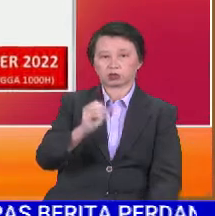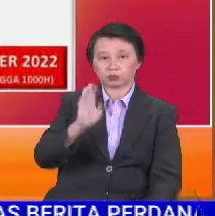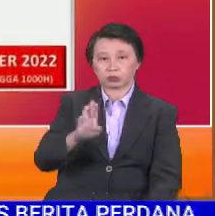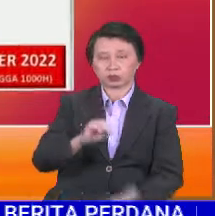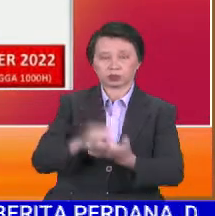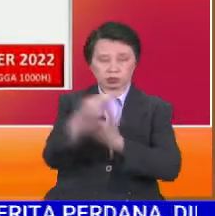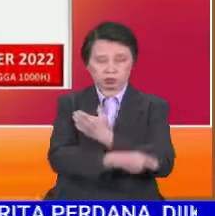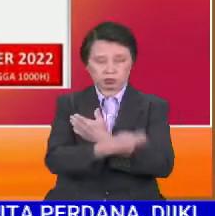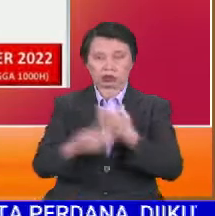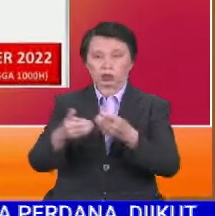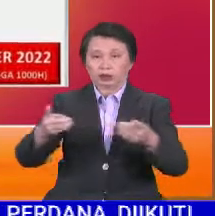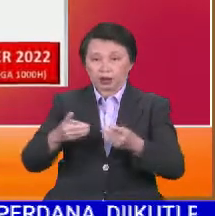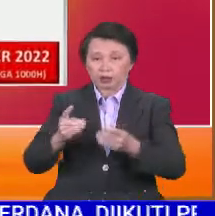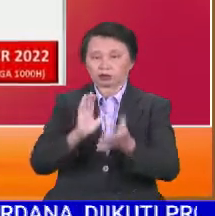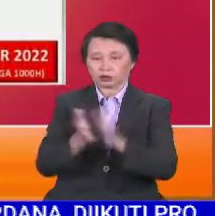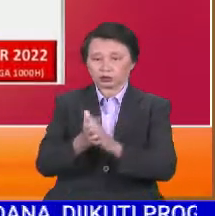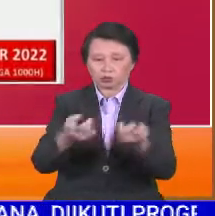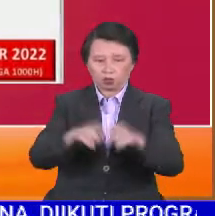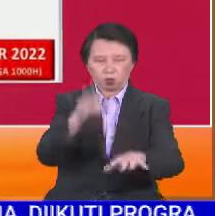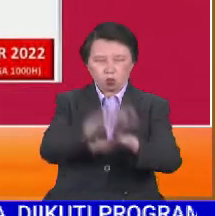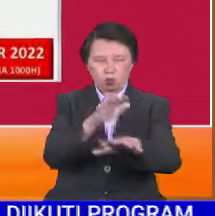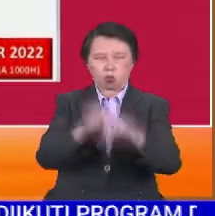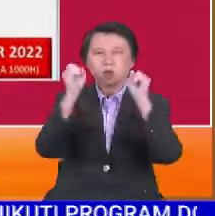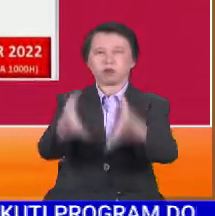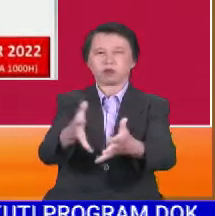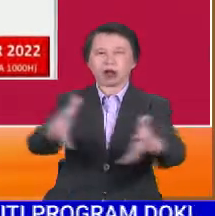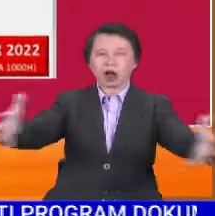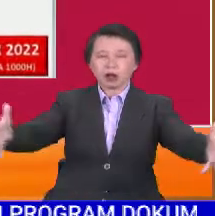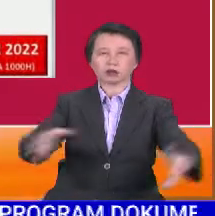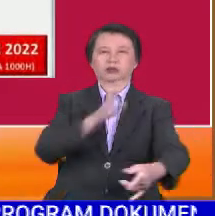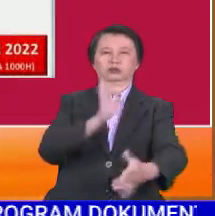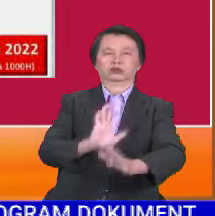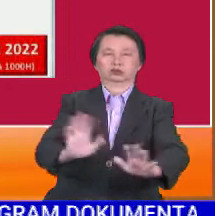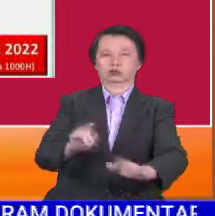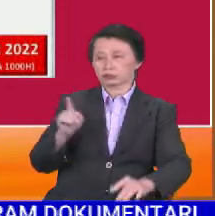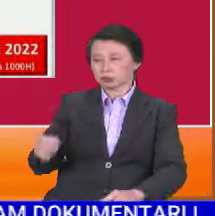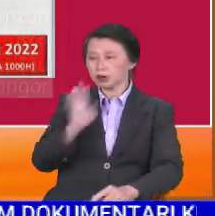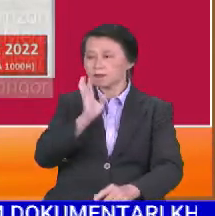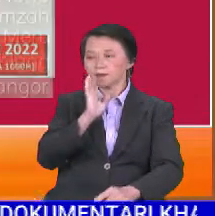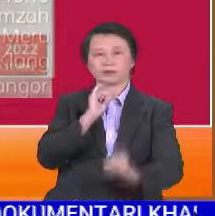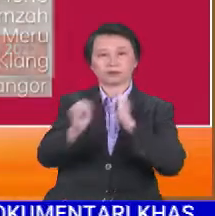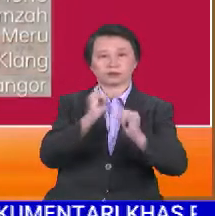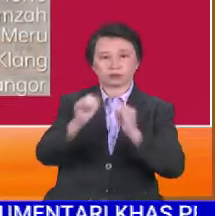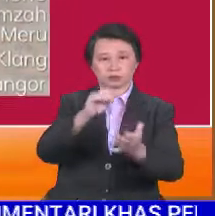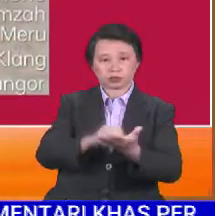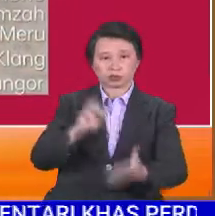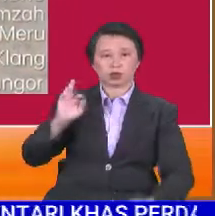di negeri dan daerah supaya tiada insiden lambakan bantuan. Beliau berkata demikian ketika ditemu ramah di Angkasa Puri.